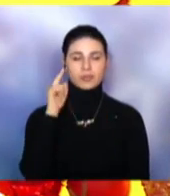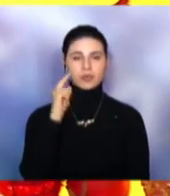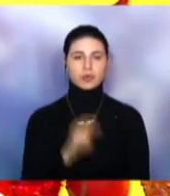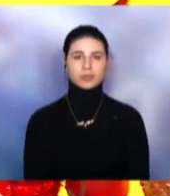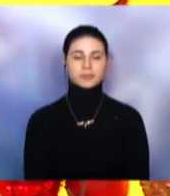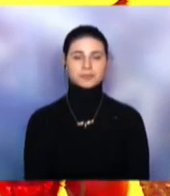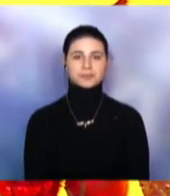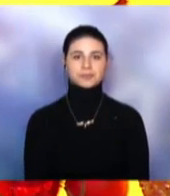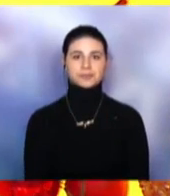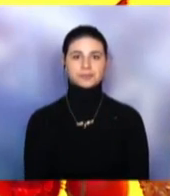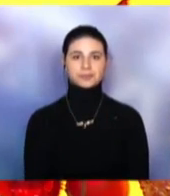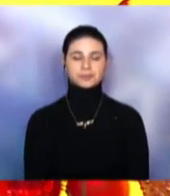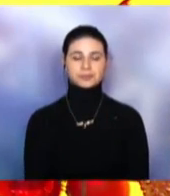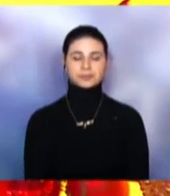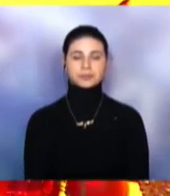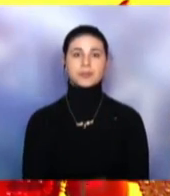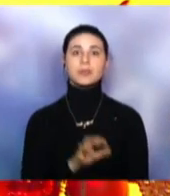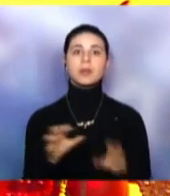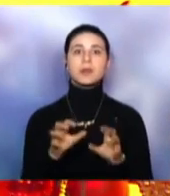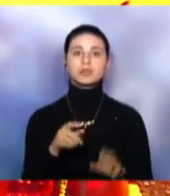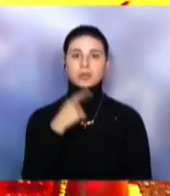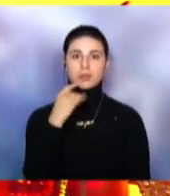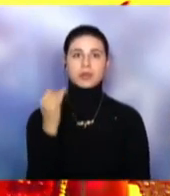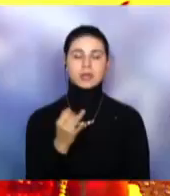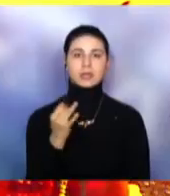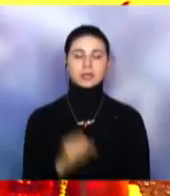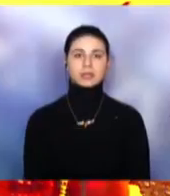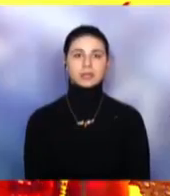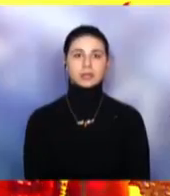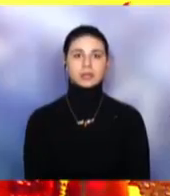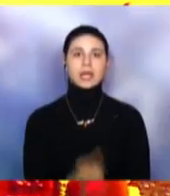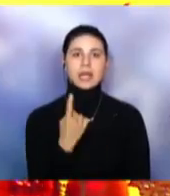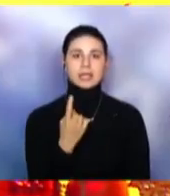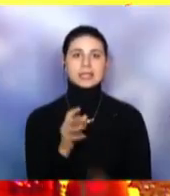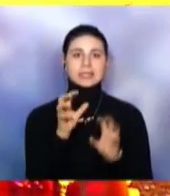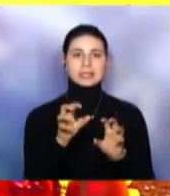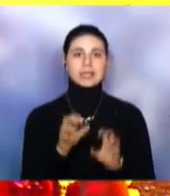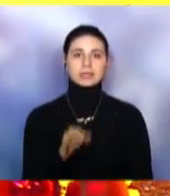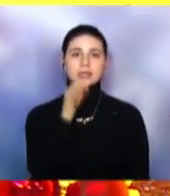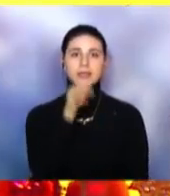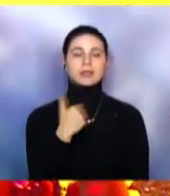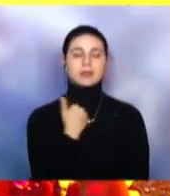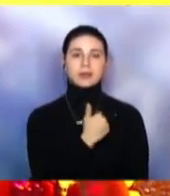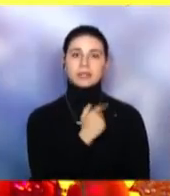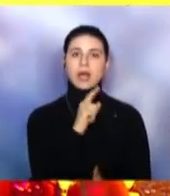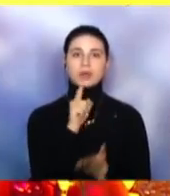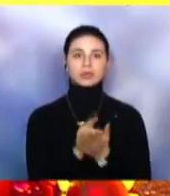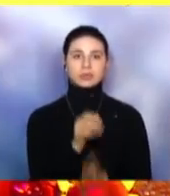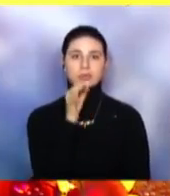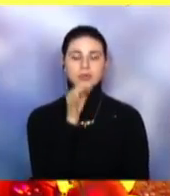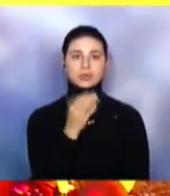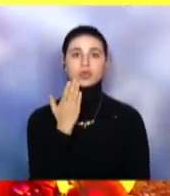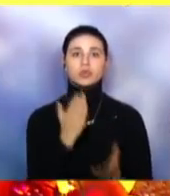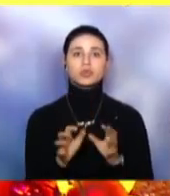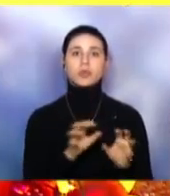მაწონზე გვკითხეს და მაწონის მოხმარების წესზე. მე ერთ წესს გეტყვით, რომელიც ნუტრიციოლოგმა აუცილებლად უნდა გითხრათ, თუ